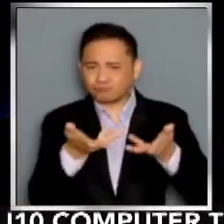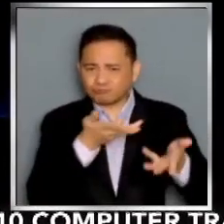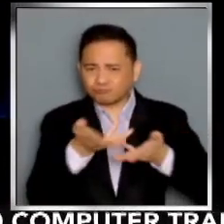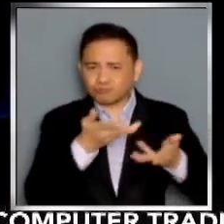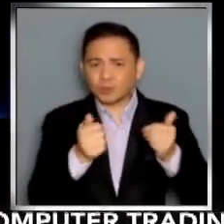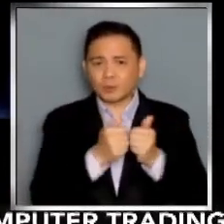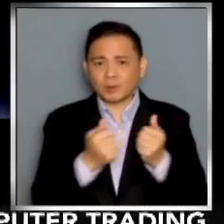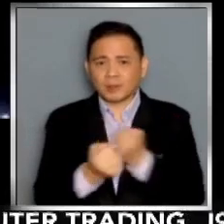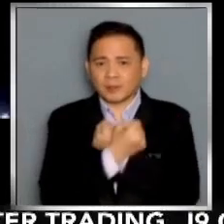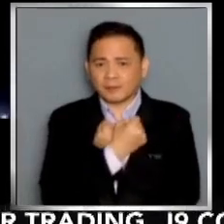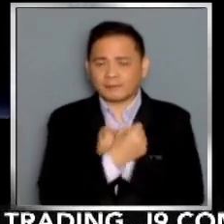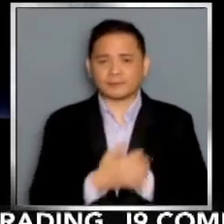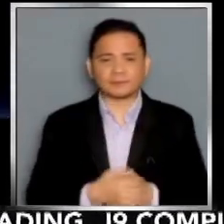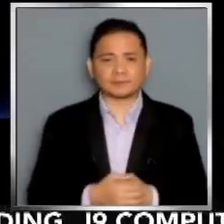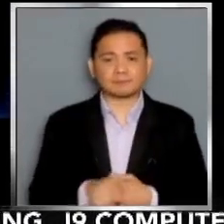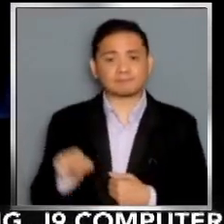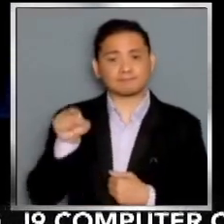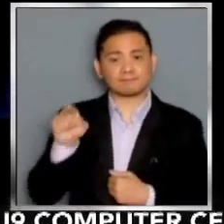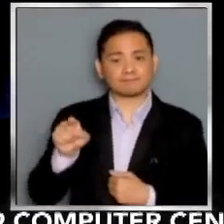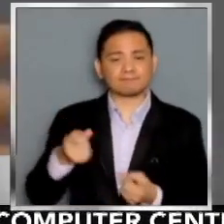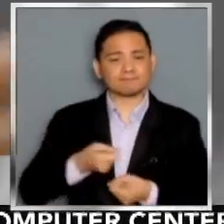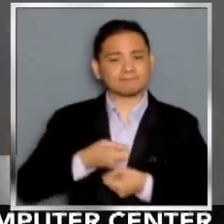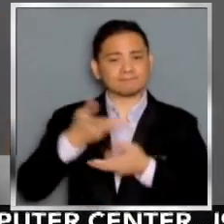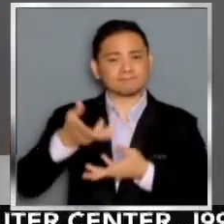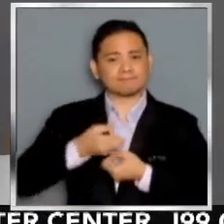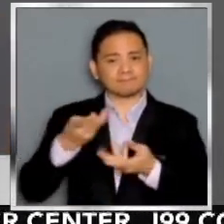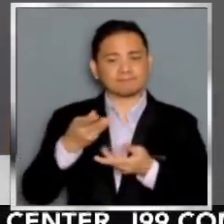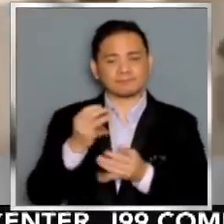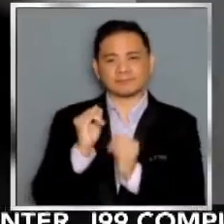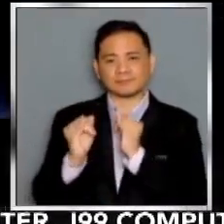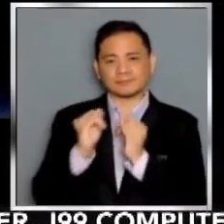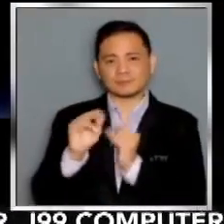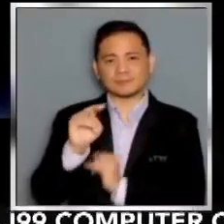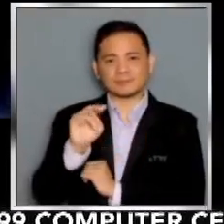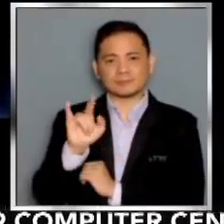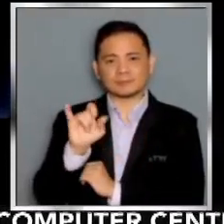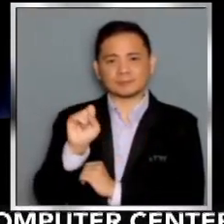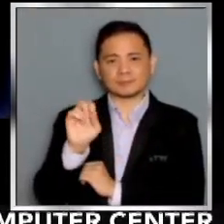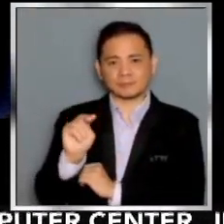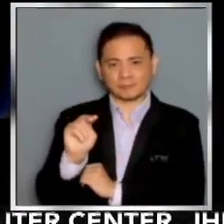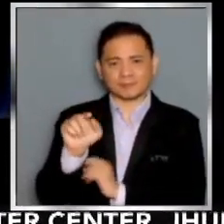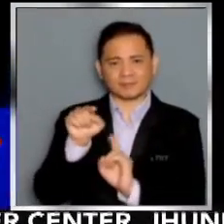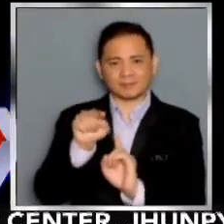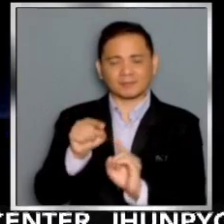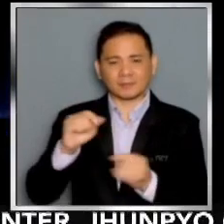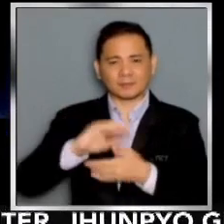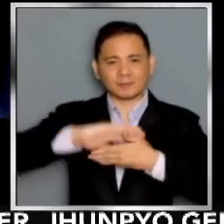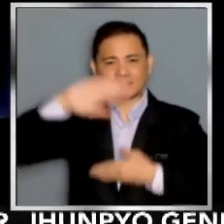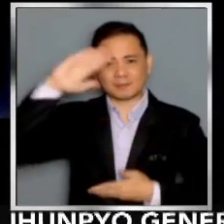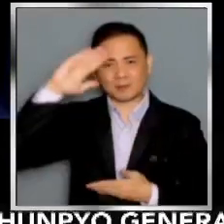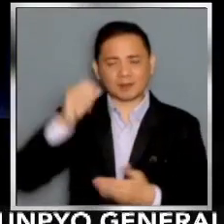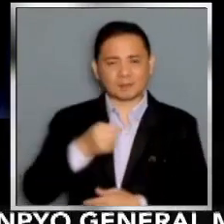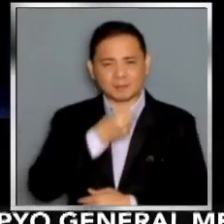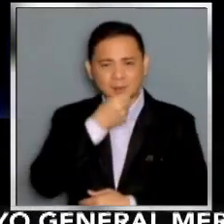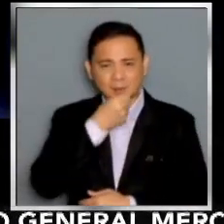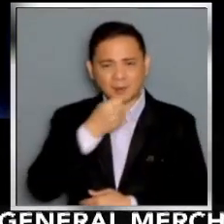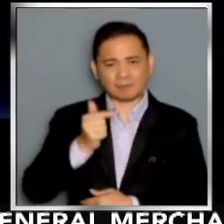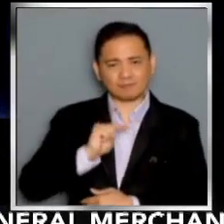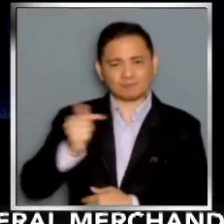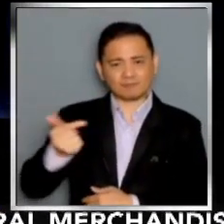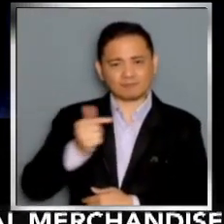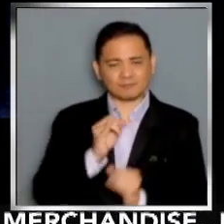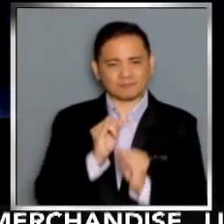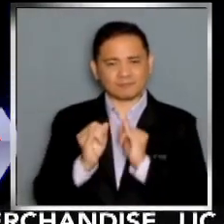dyan si David sa Updated with Nelson Canlas podcast. Ang pinakamahirap para sa akin yung heartbreak eh. Kasi meron